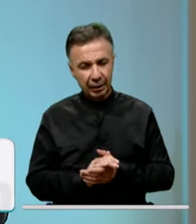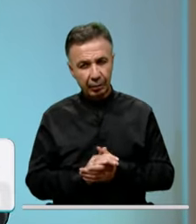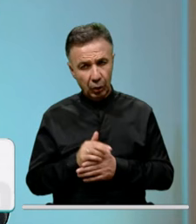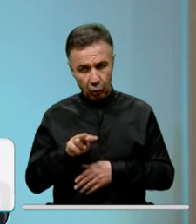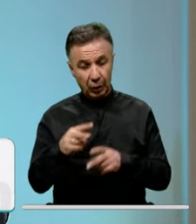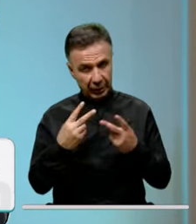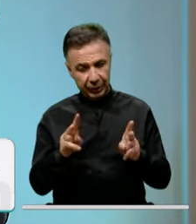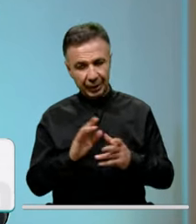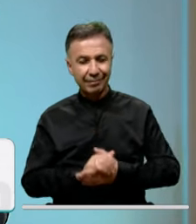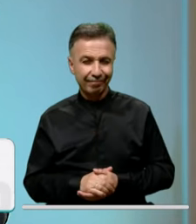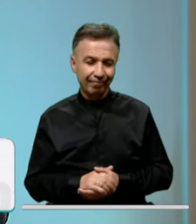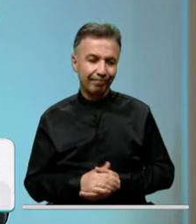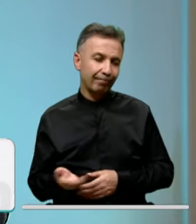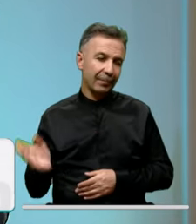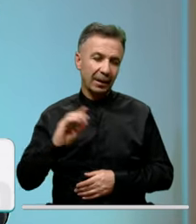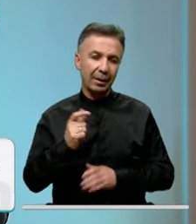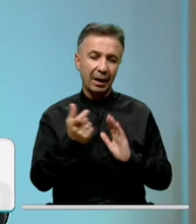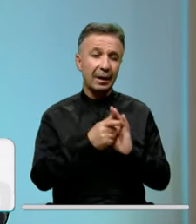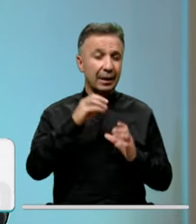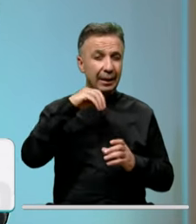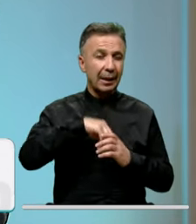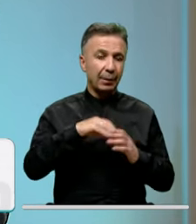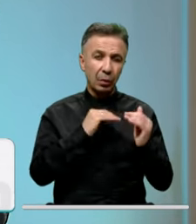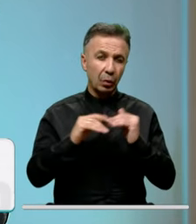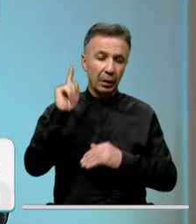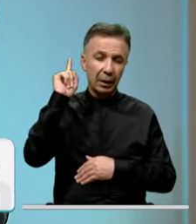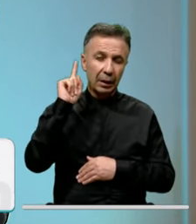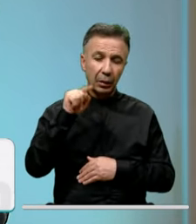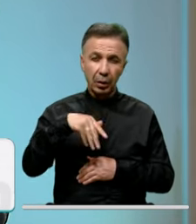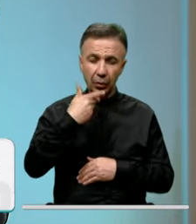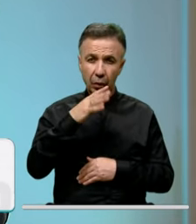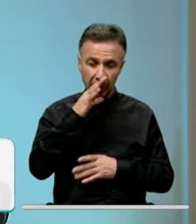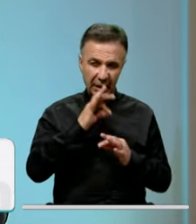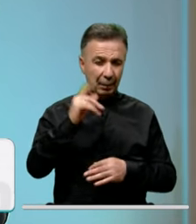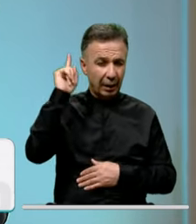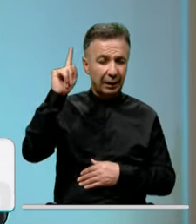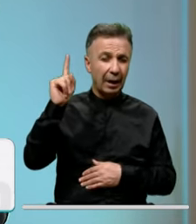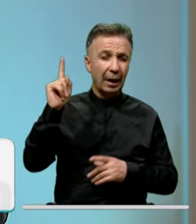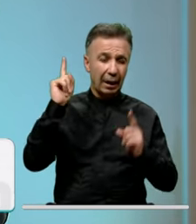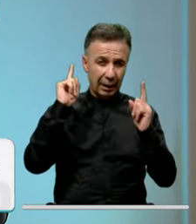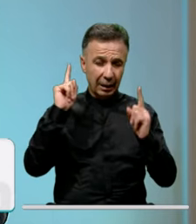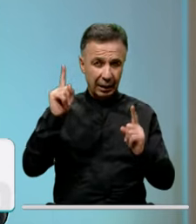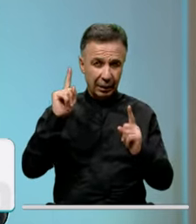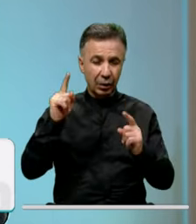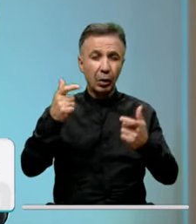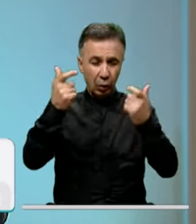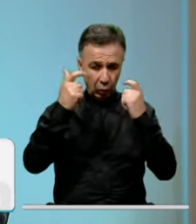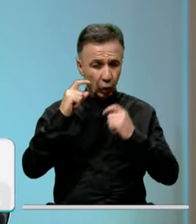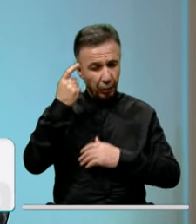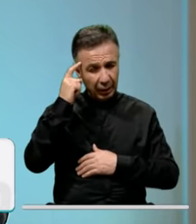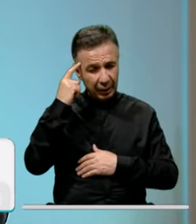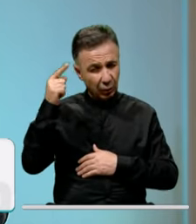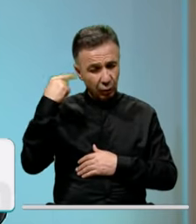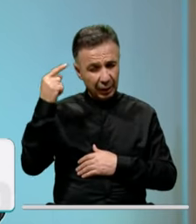de وَمَنْ يَتَّقِ اللّٰهَ يَجْعَلْ لَهُ مَخْرَجًا. Kim Allah'a karşı sorumluluk bilinci içerisinde